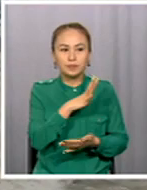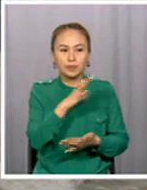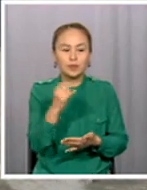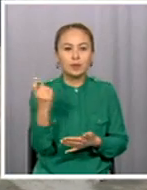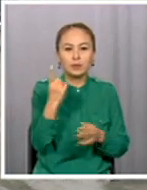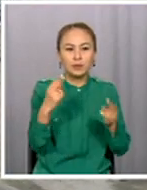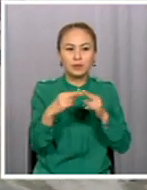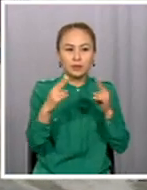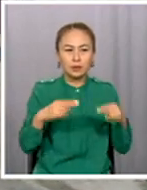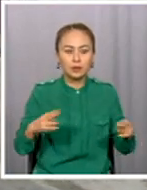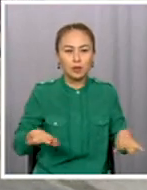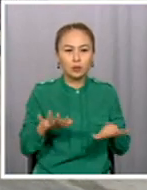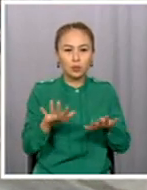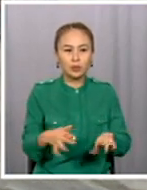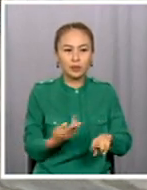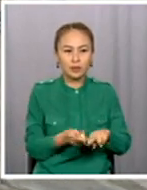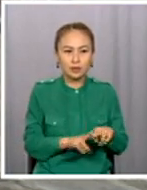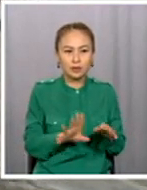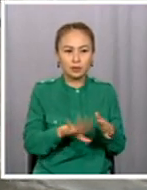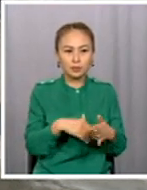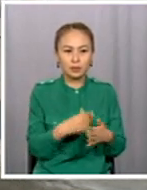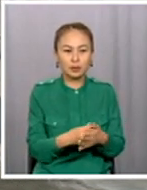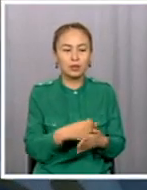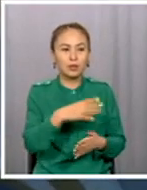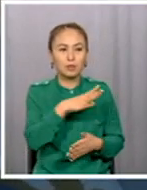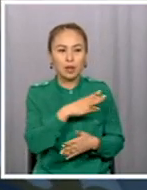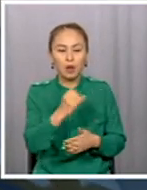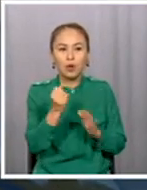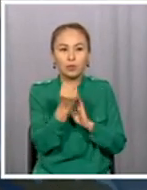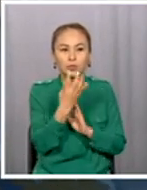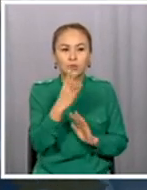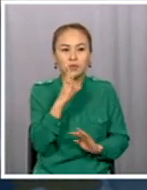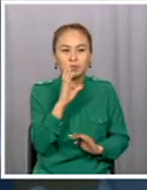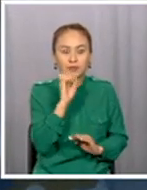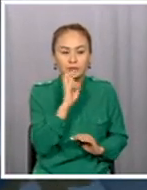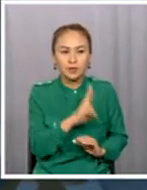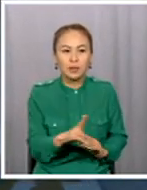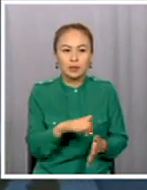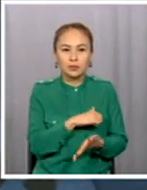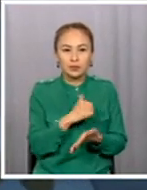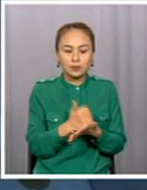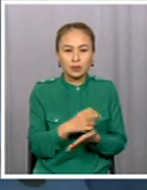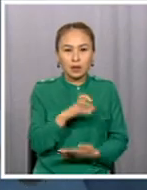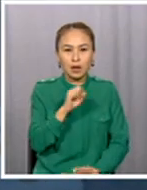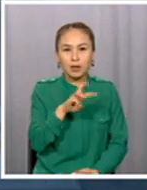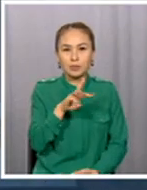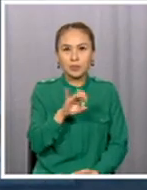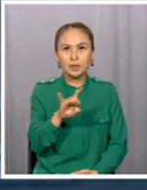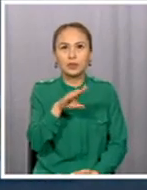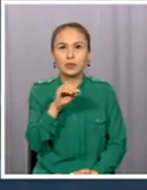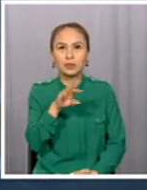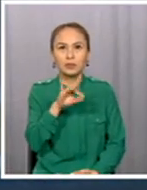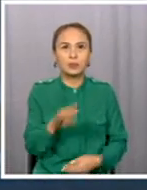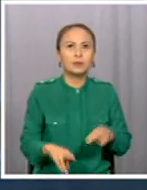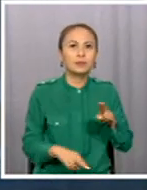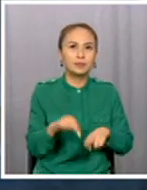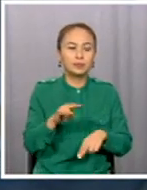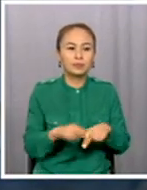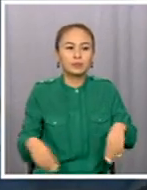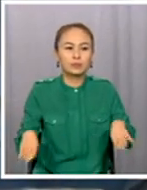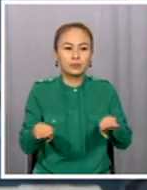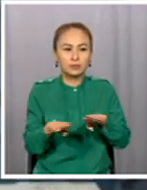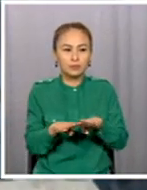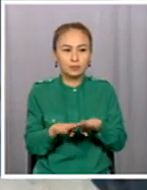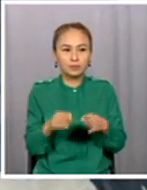кесенесі сол кезде бой көтерген сияқты. Ал 14-ші ғасырда Әмір Темір Арыстанбап кесенесін тұрғызады. Әрине,